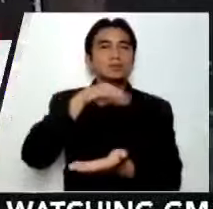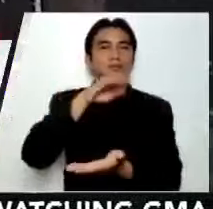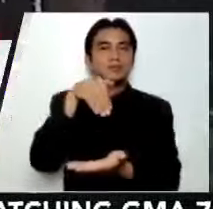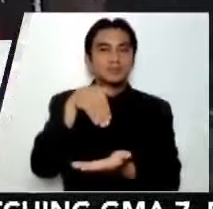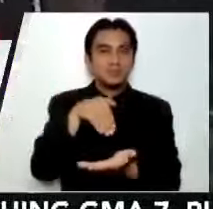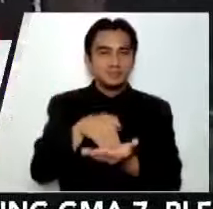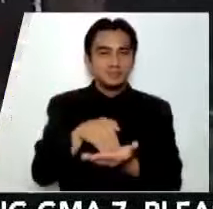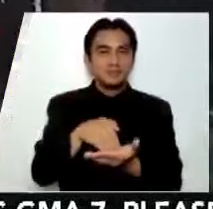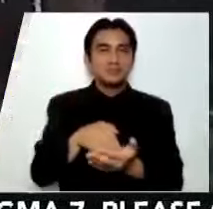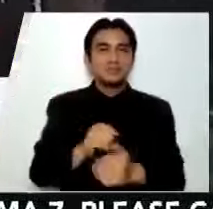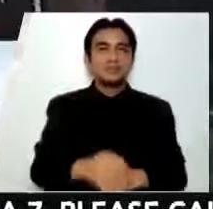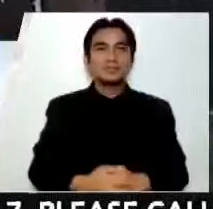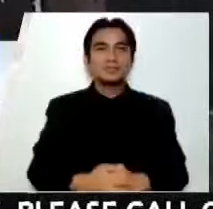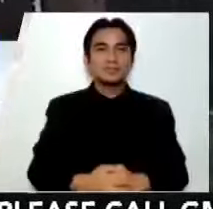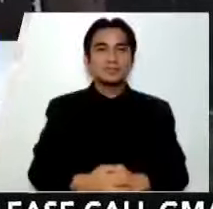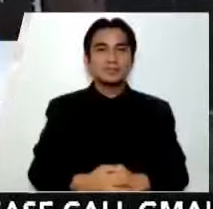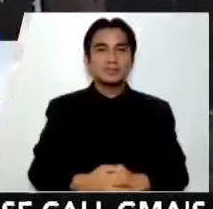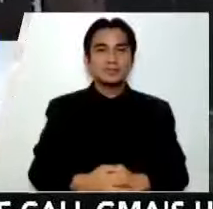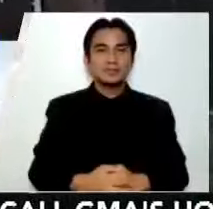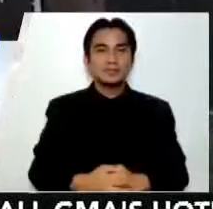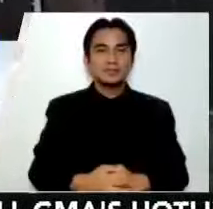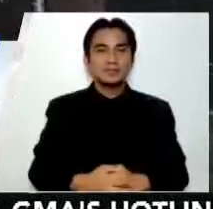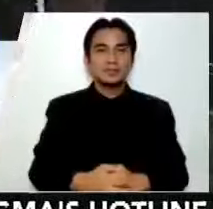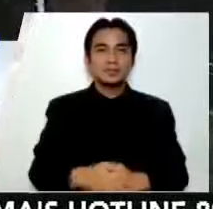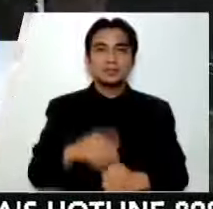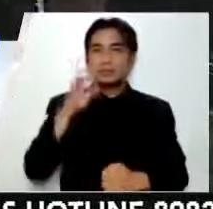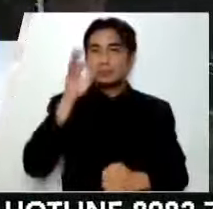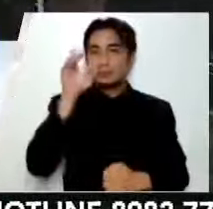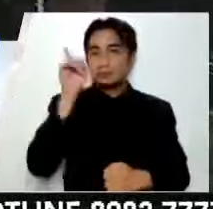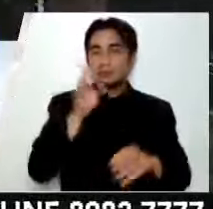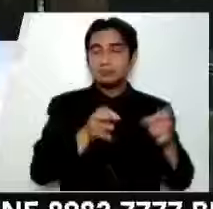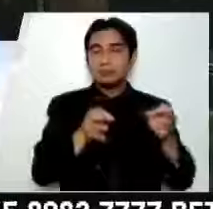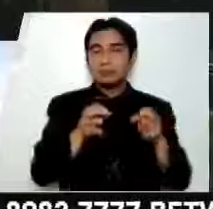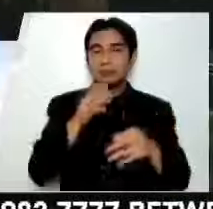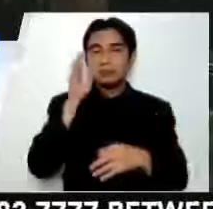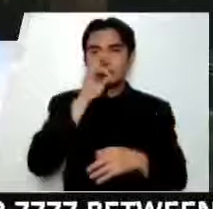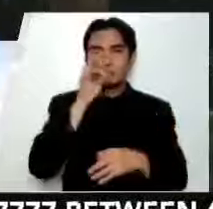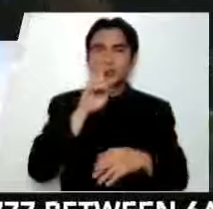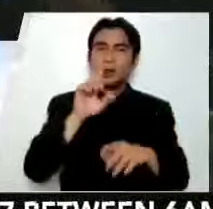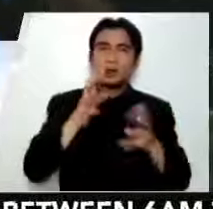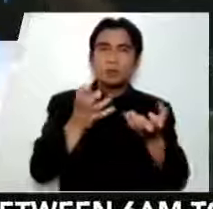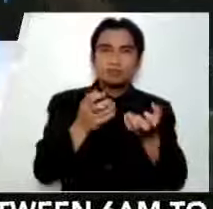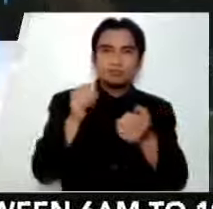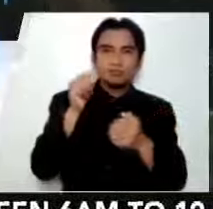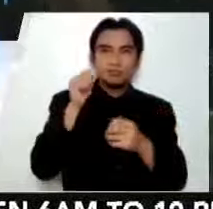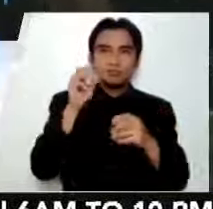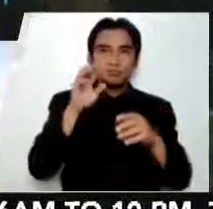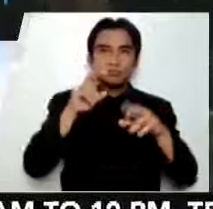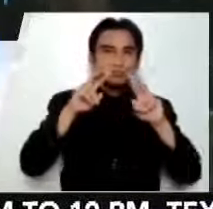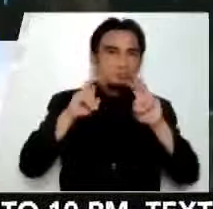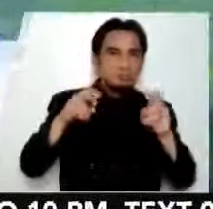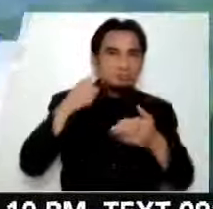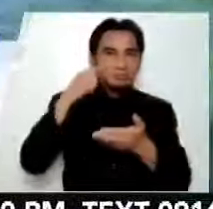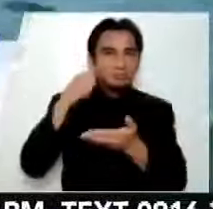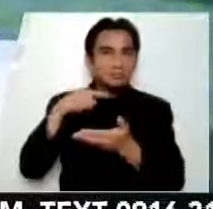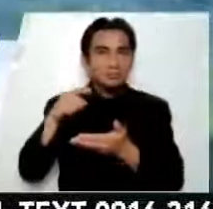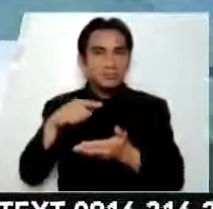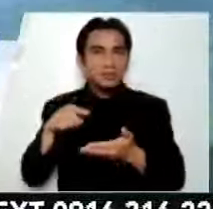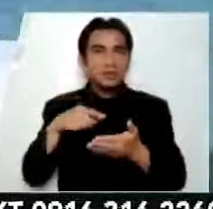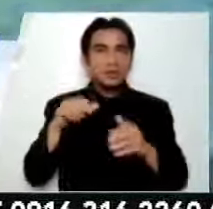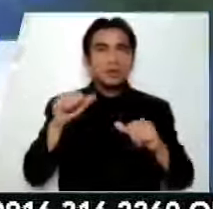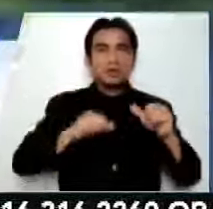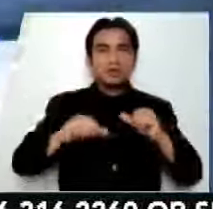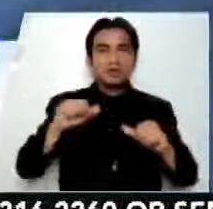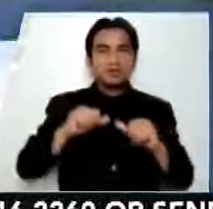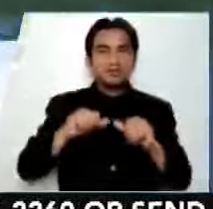They love discovering art and science. So I want them to feel na parang wow, may ganito pala sa Pilipinas. Bibilib